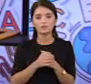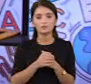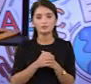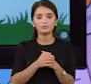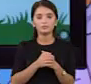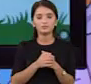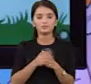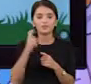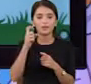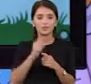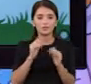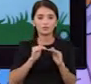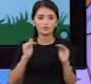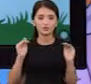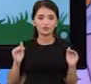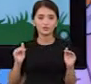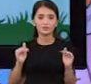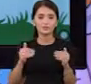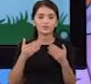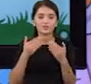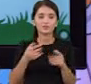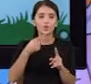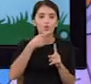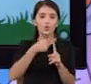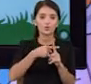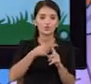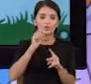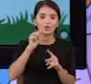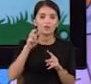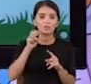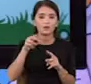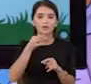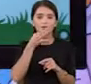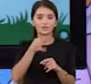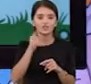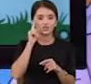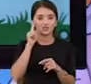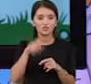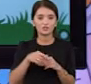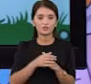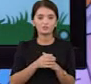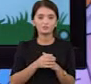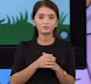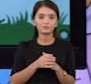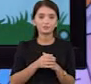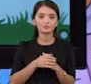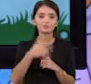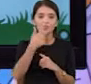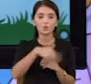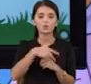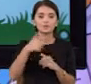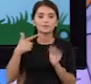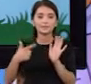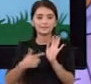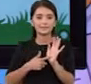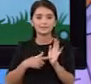amalimi? Ha, bolajonlar, siz buni qo'shish amali deb aytganingizga ishonaman. Demak, 30 va